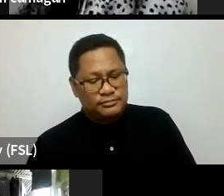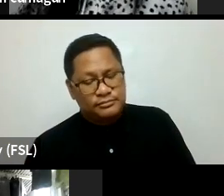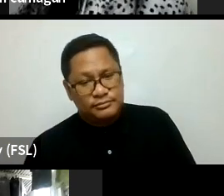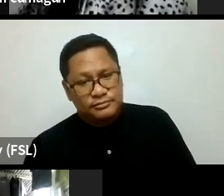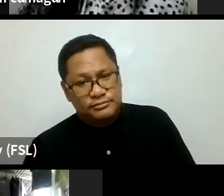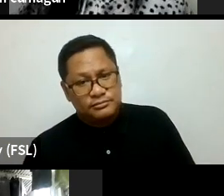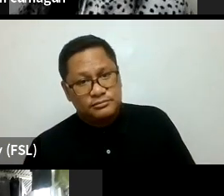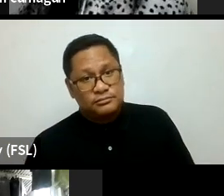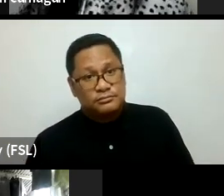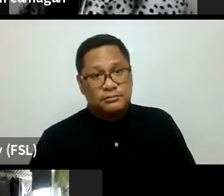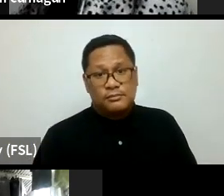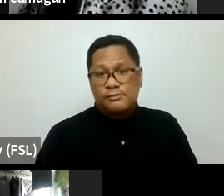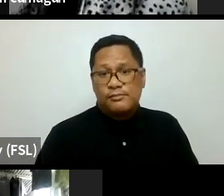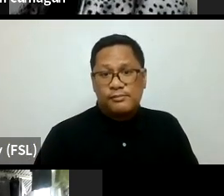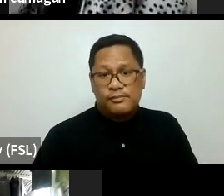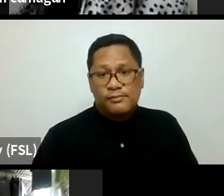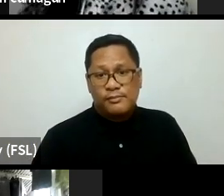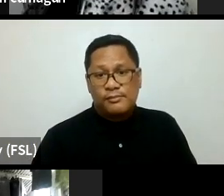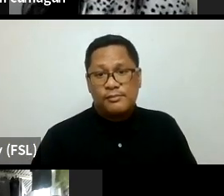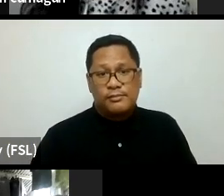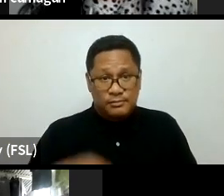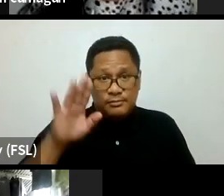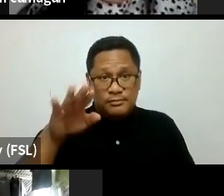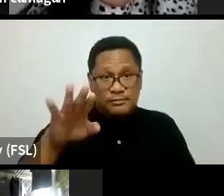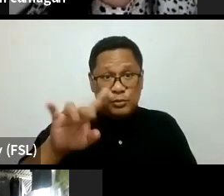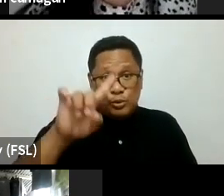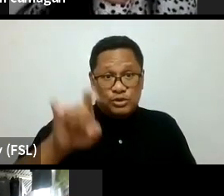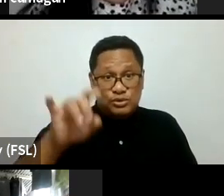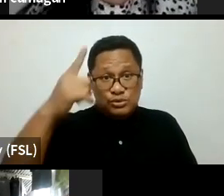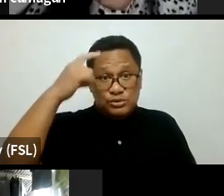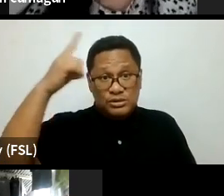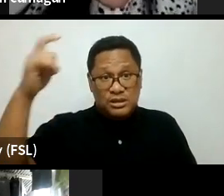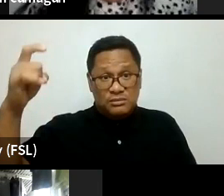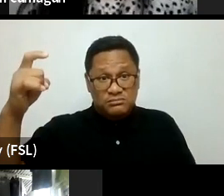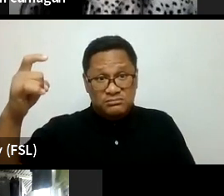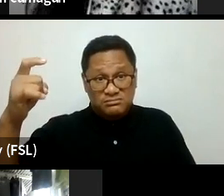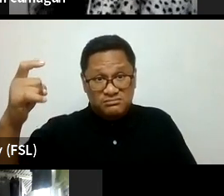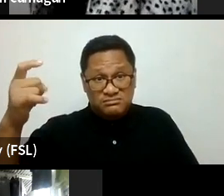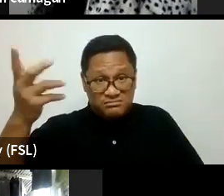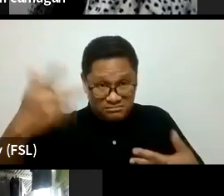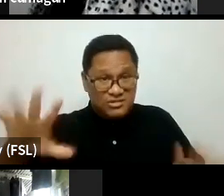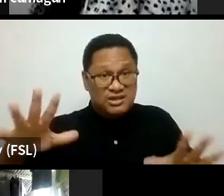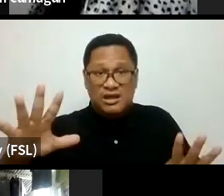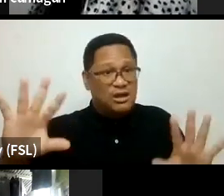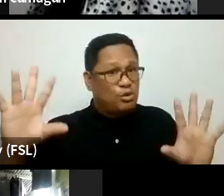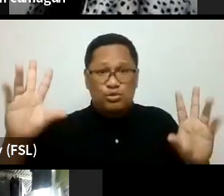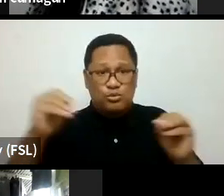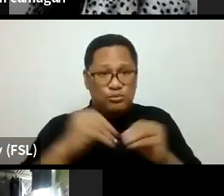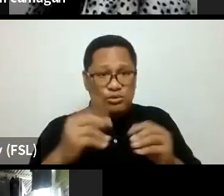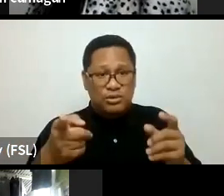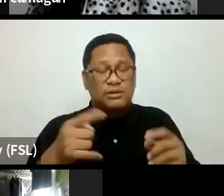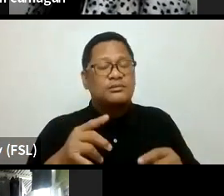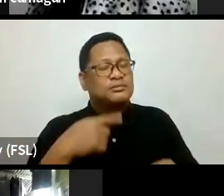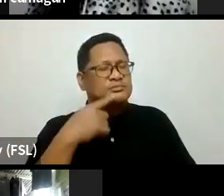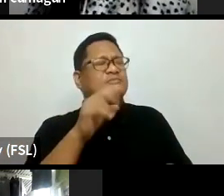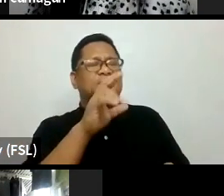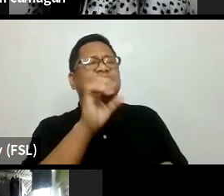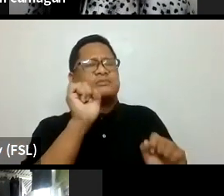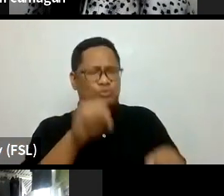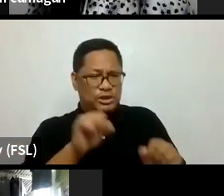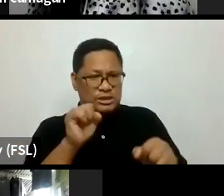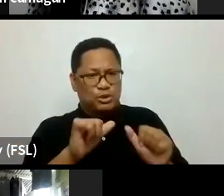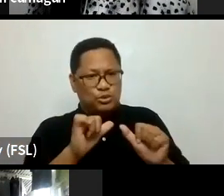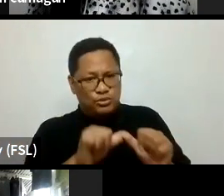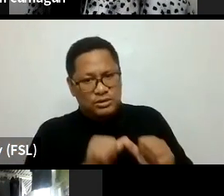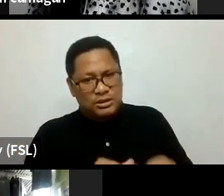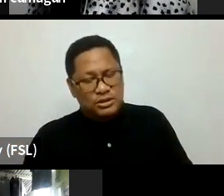Patay na ba yung, ano, yung dream mo na itutuloy yung negosyo ulit? Pwede, or... kaya lang po, sir, dahil bago nga ako